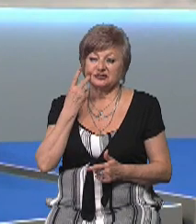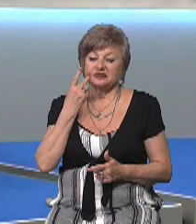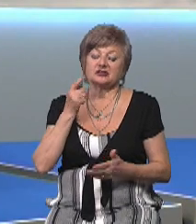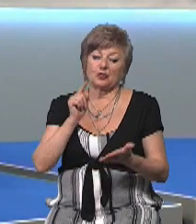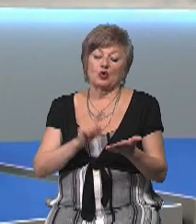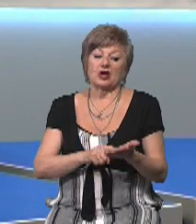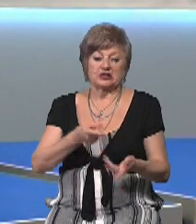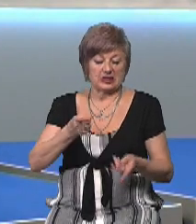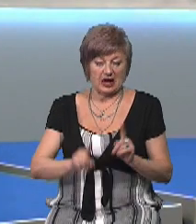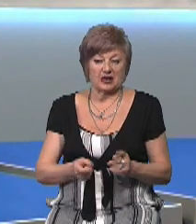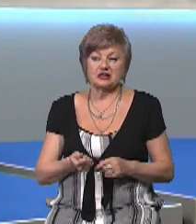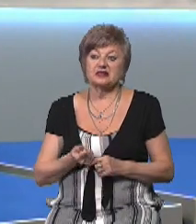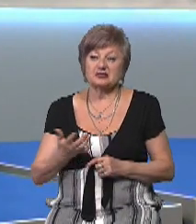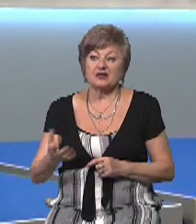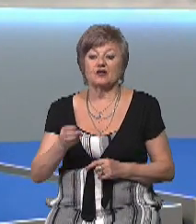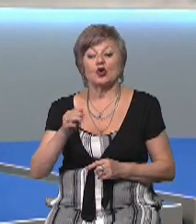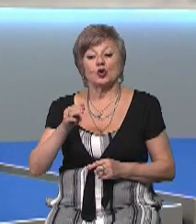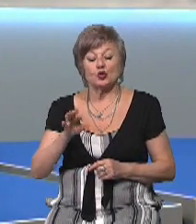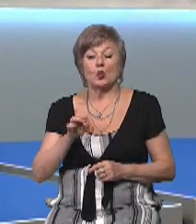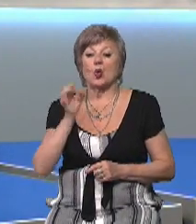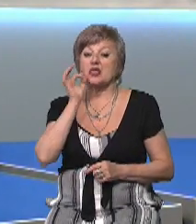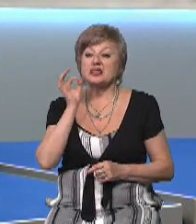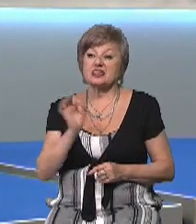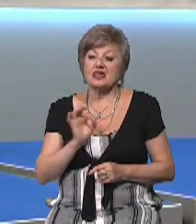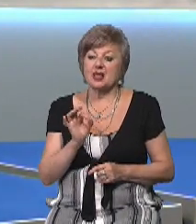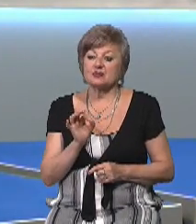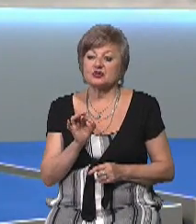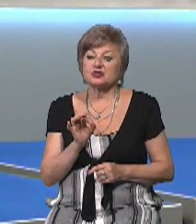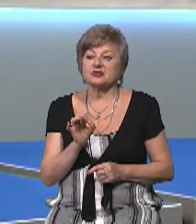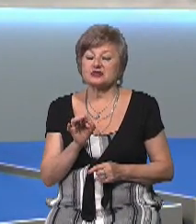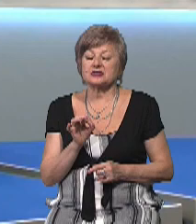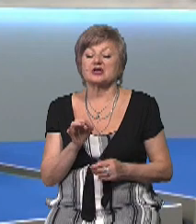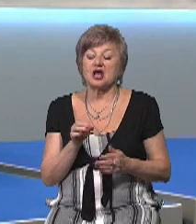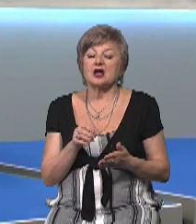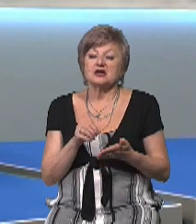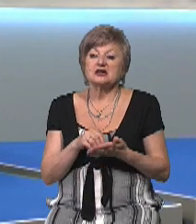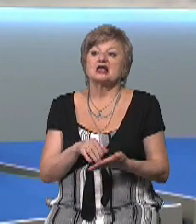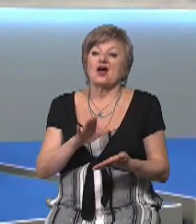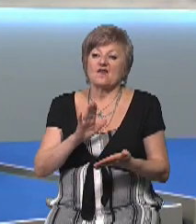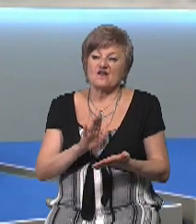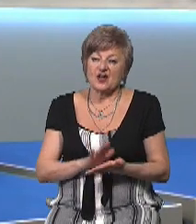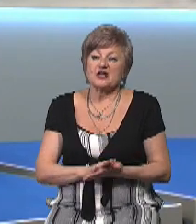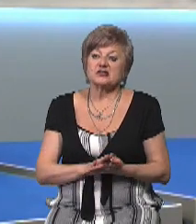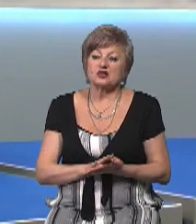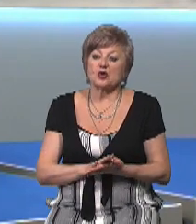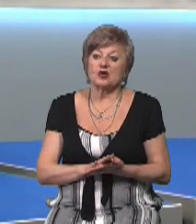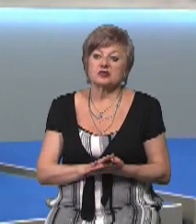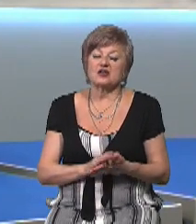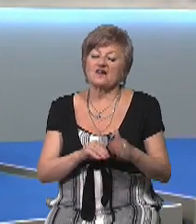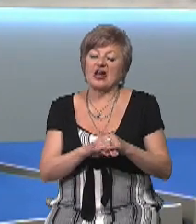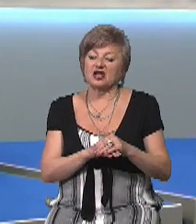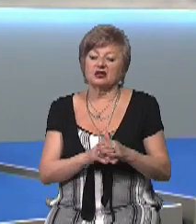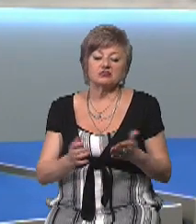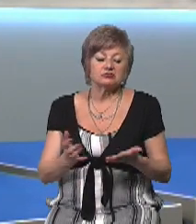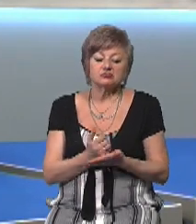реальні цифри, відповідно, то в німців не зафіксовано, до сьогодні не знайдено. Можливо, десь буде знайдено в певних архівах, але в них не